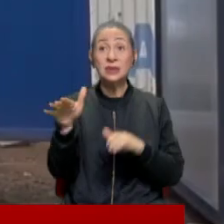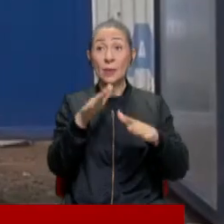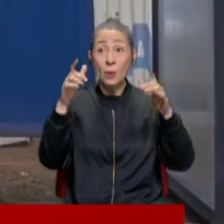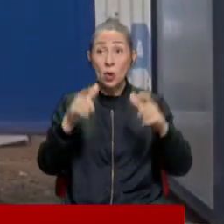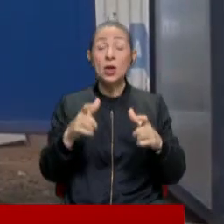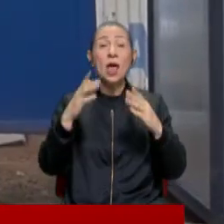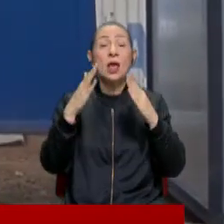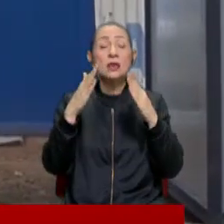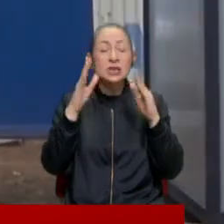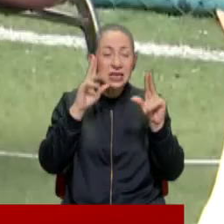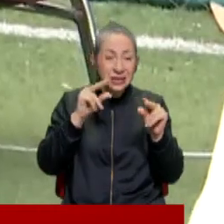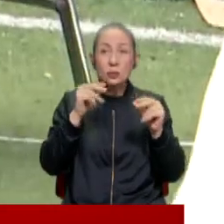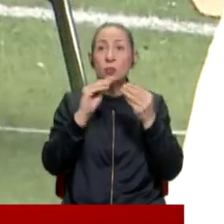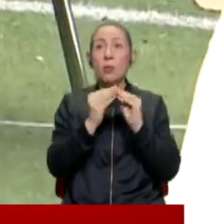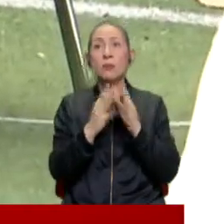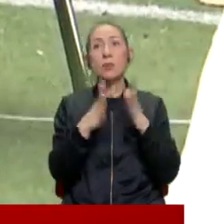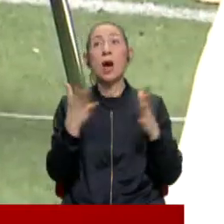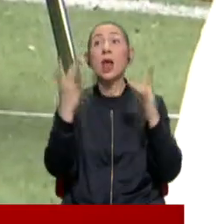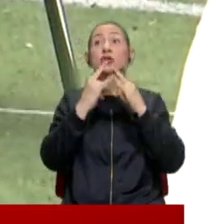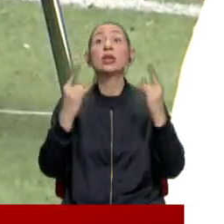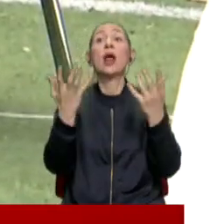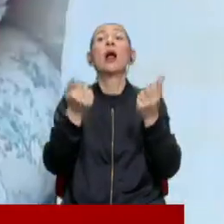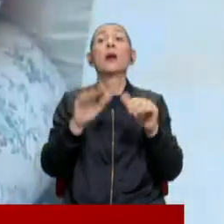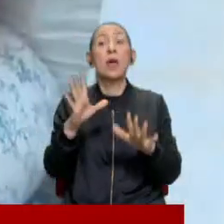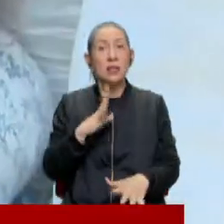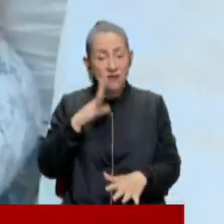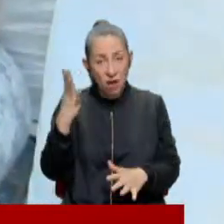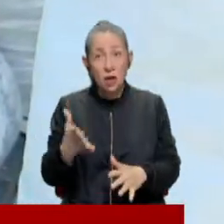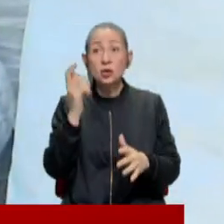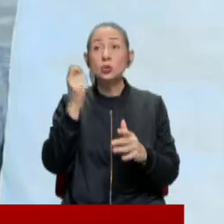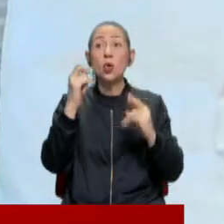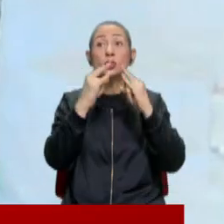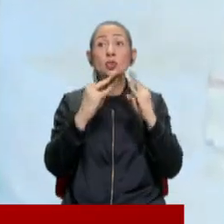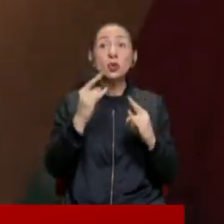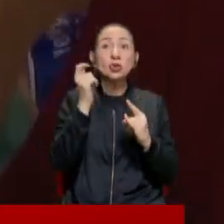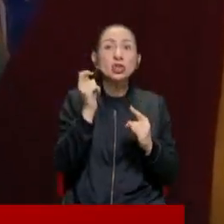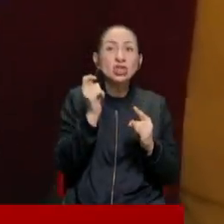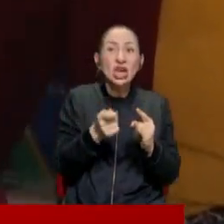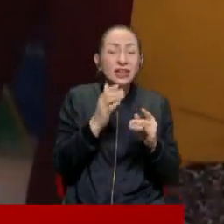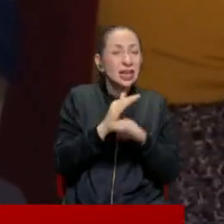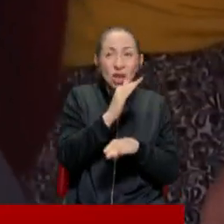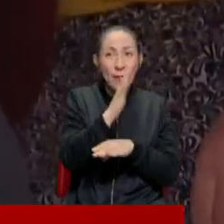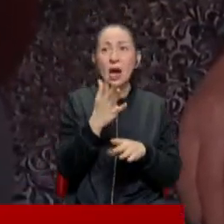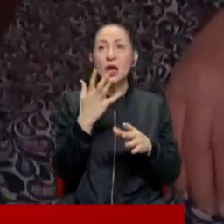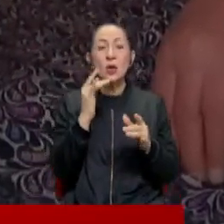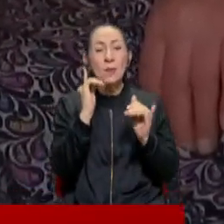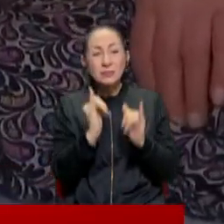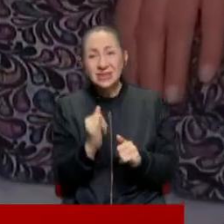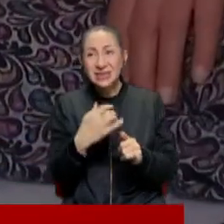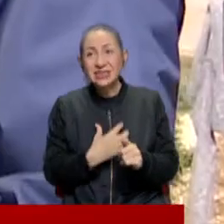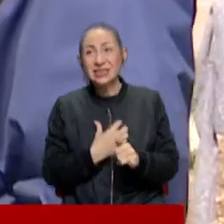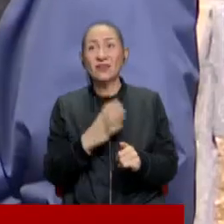barınma sorununu sürüyor hala çadıra ulaşamayanlar da var Zorlu çadır şartlarında hijyen kaygısı